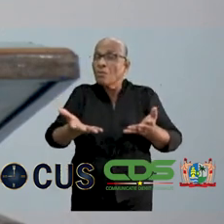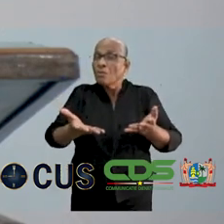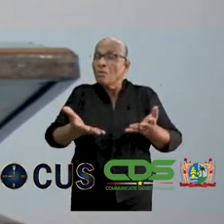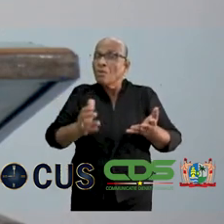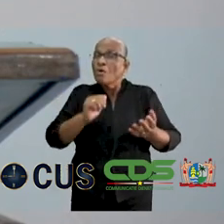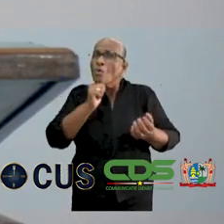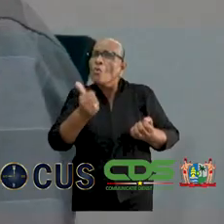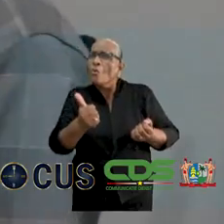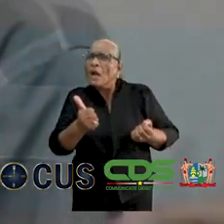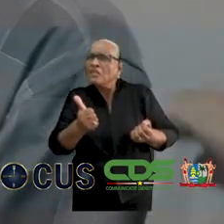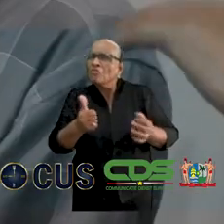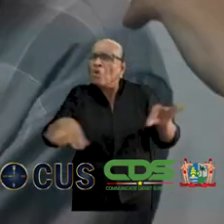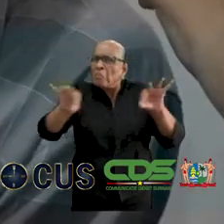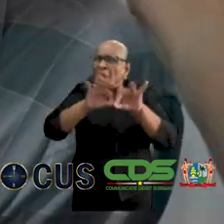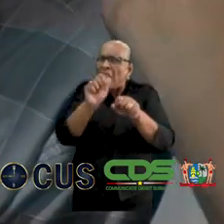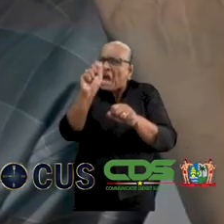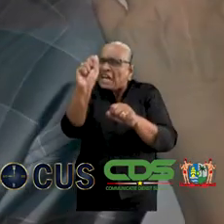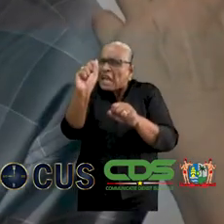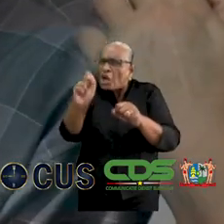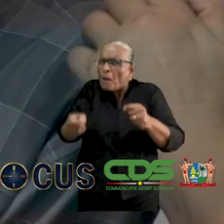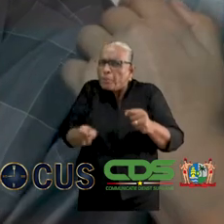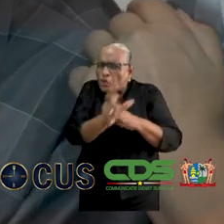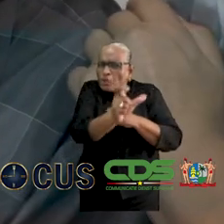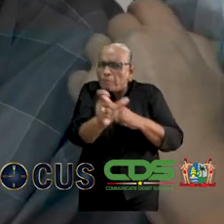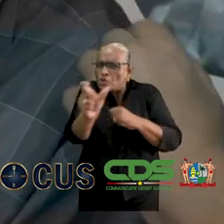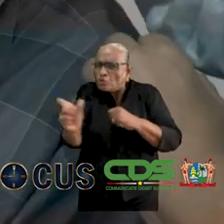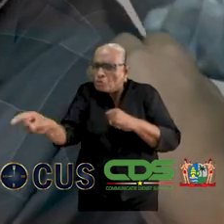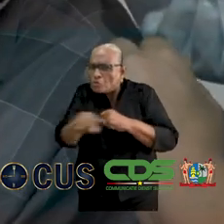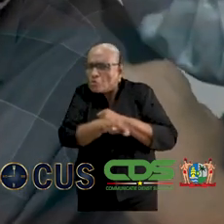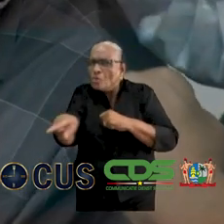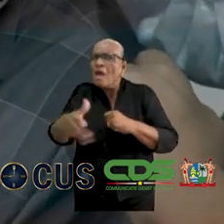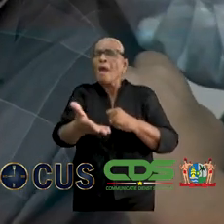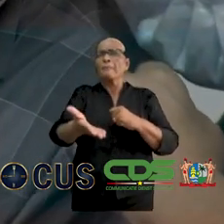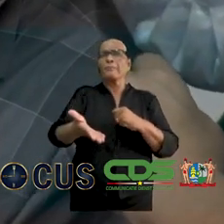voor competenties hebben de mensen op de diverse afdelingen?